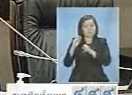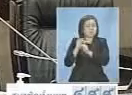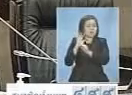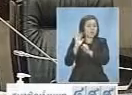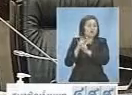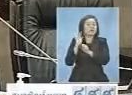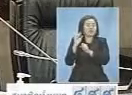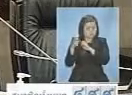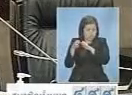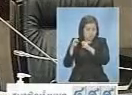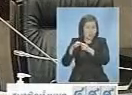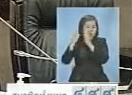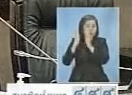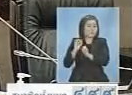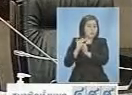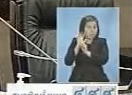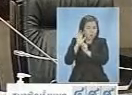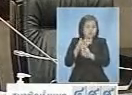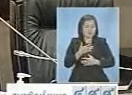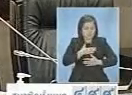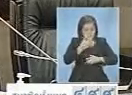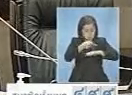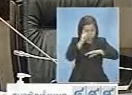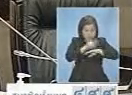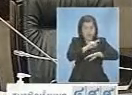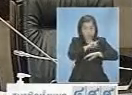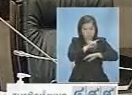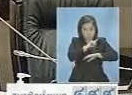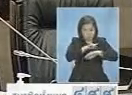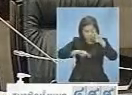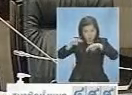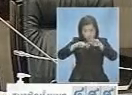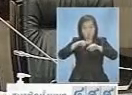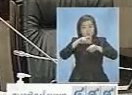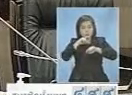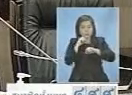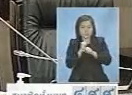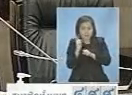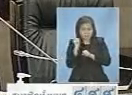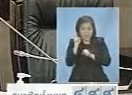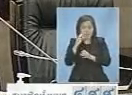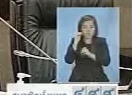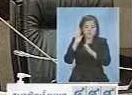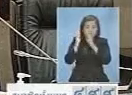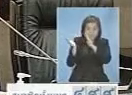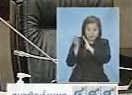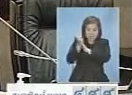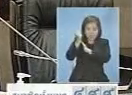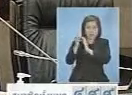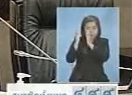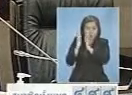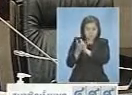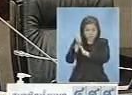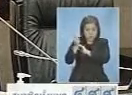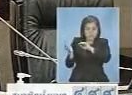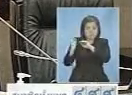นประธานในการพิจารณาเรื่องนี้กำลังศึกษากันอยู่ครับว่าจะเพิ่มนักวิจัยได้อย่างไรและผล